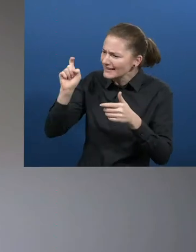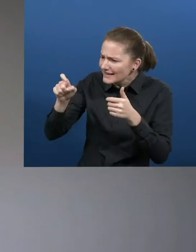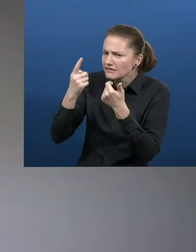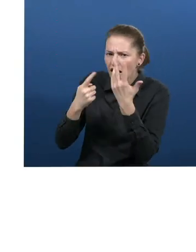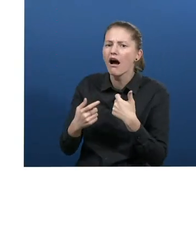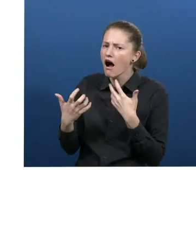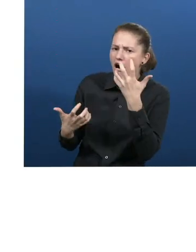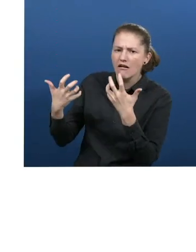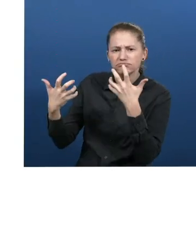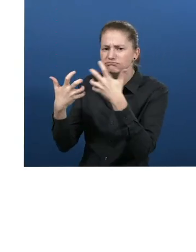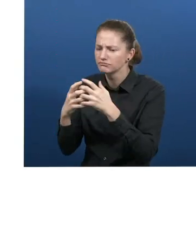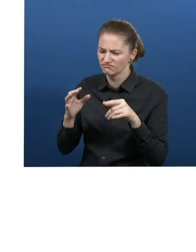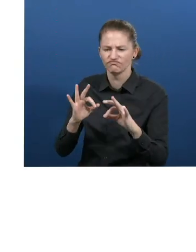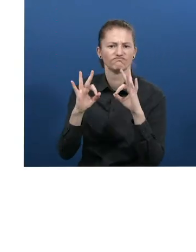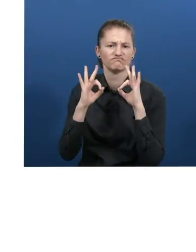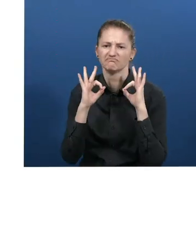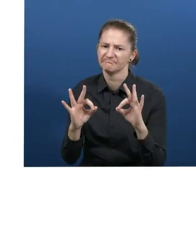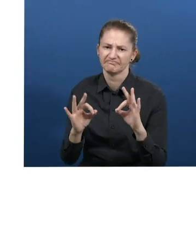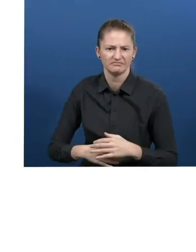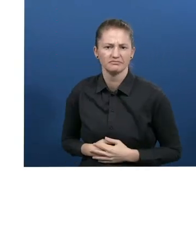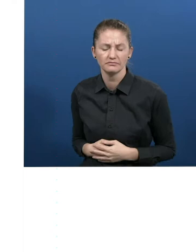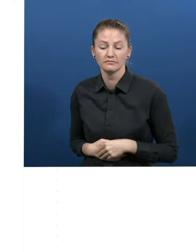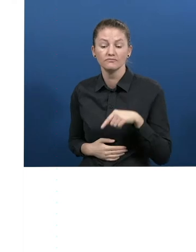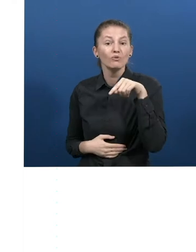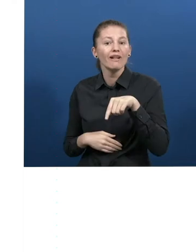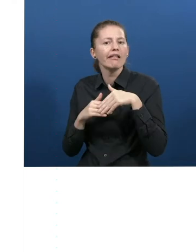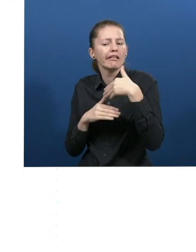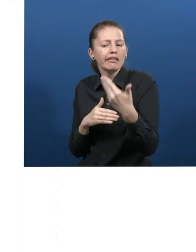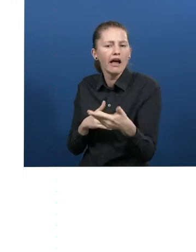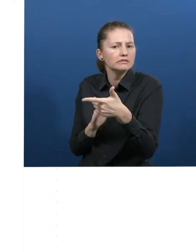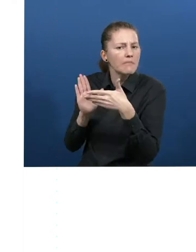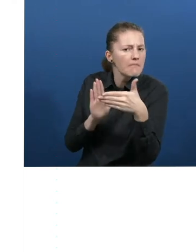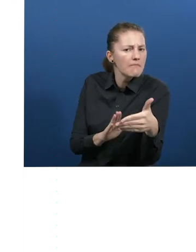cao. What is next for Saomai?